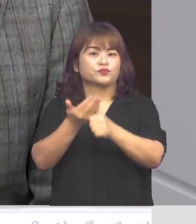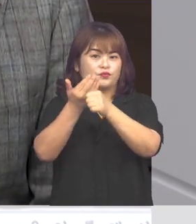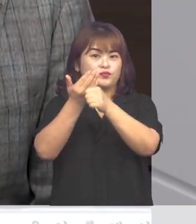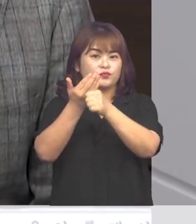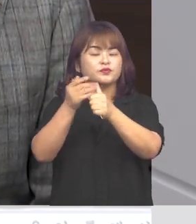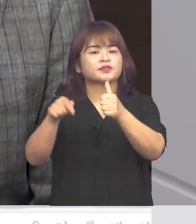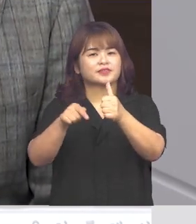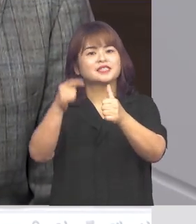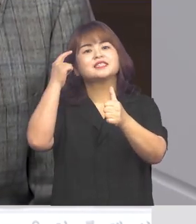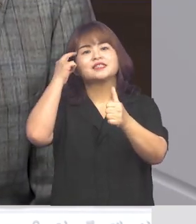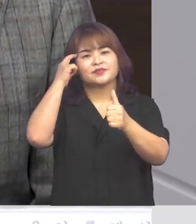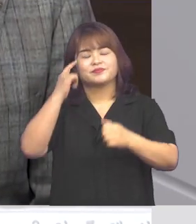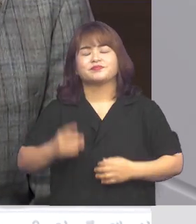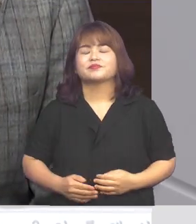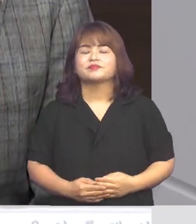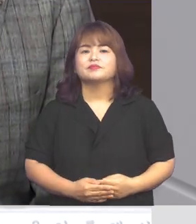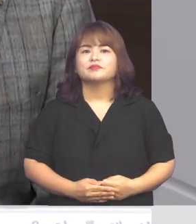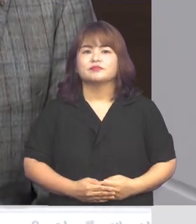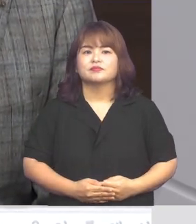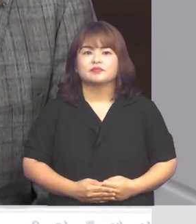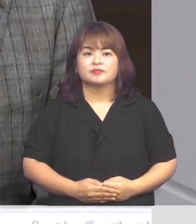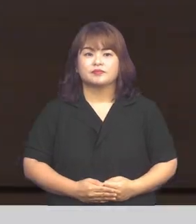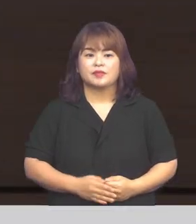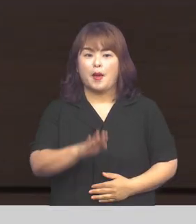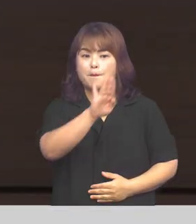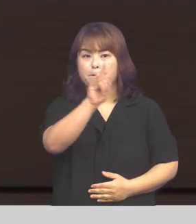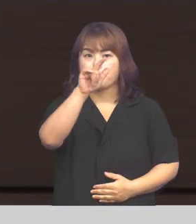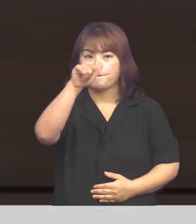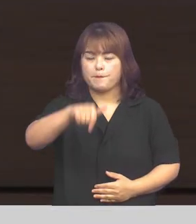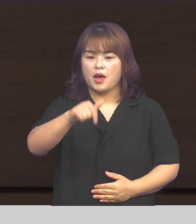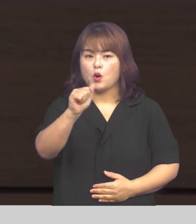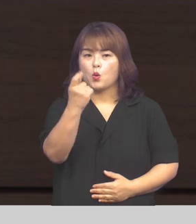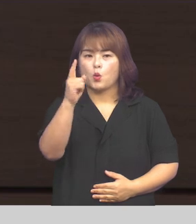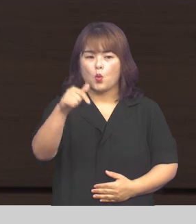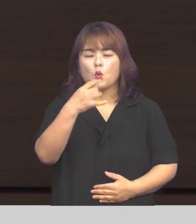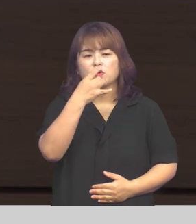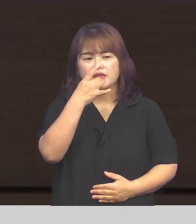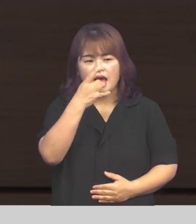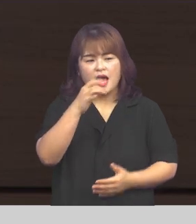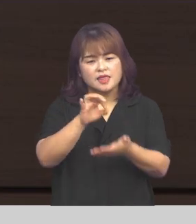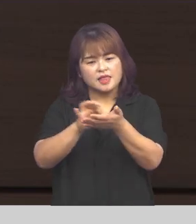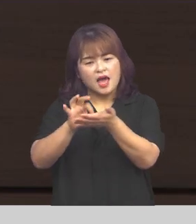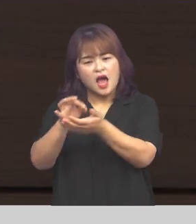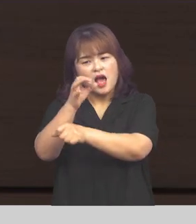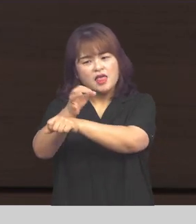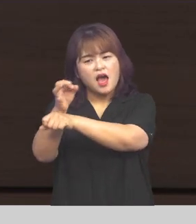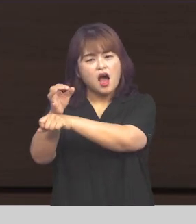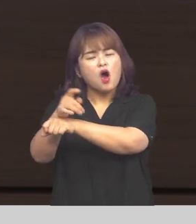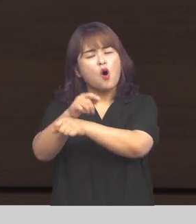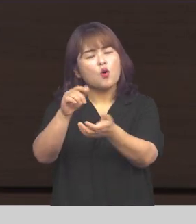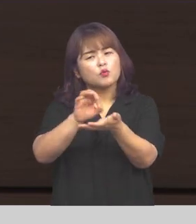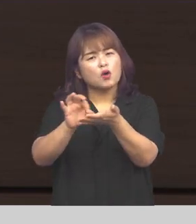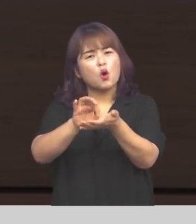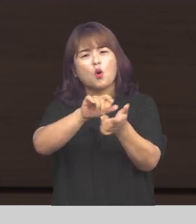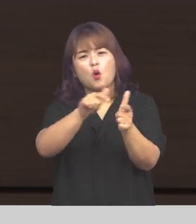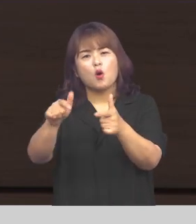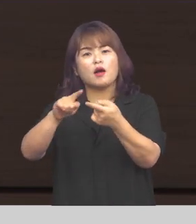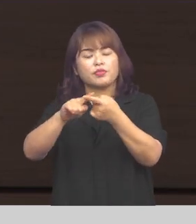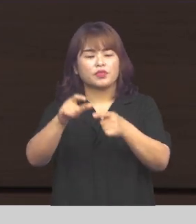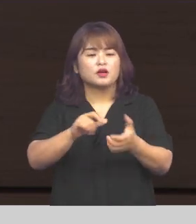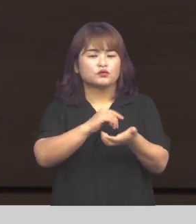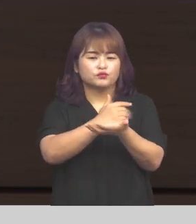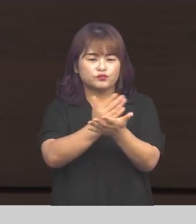재배를 하신다고 생각합니다. 백옥살의 소비의 다양성을 더욱